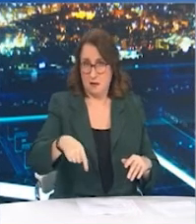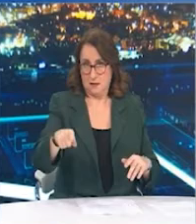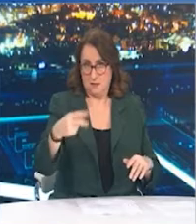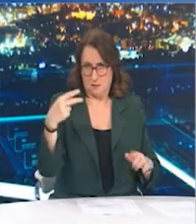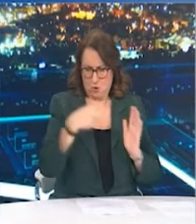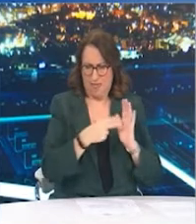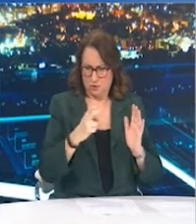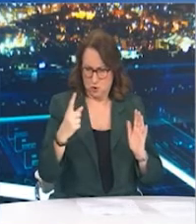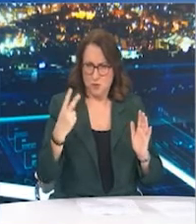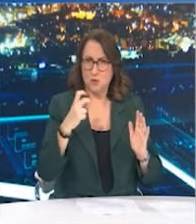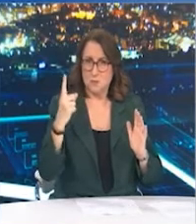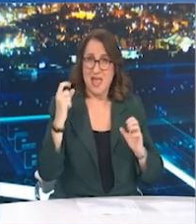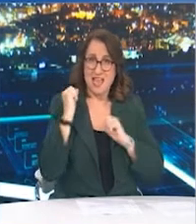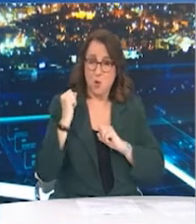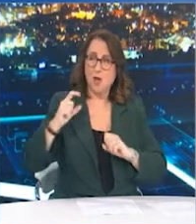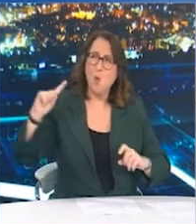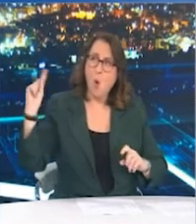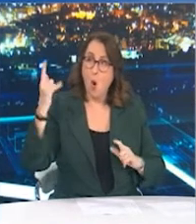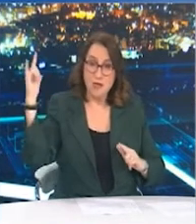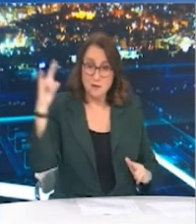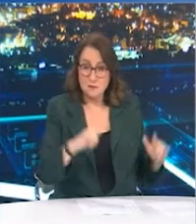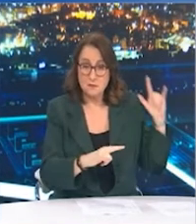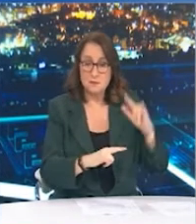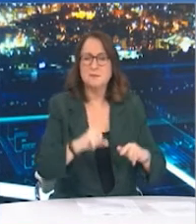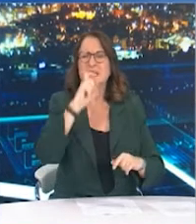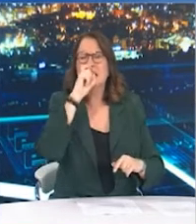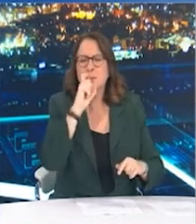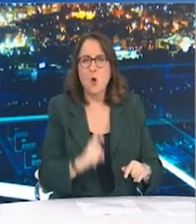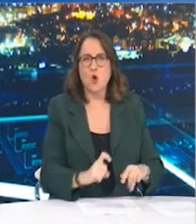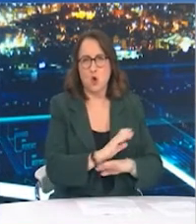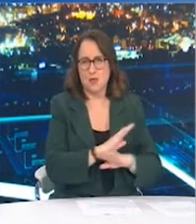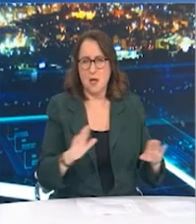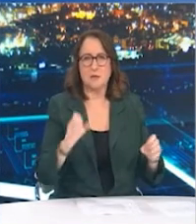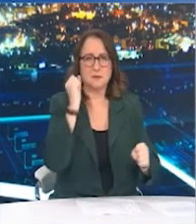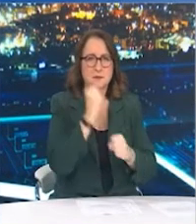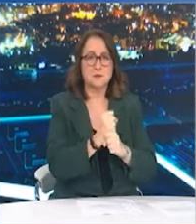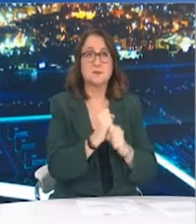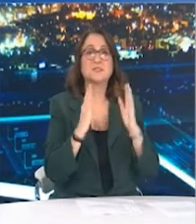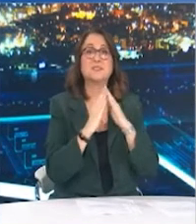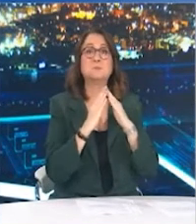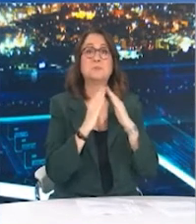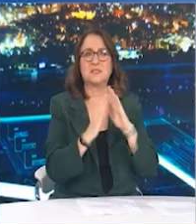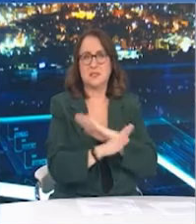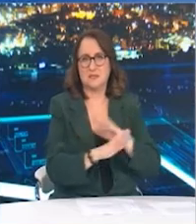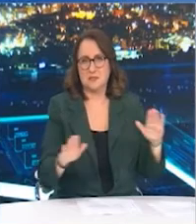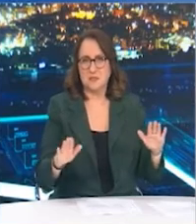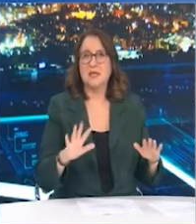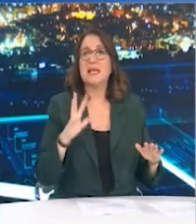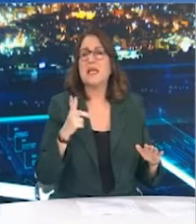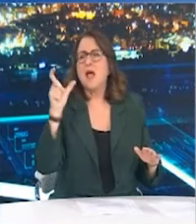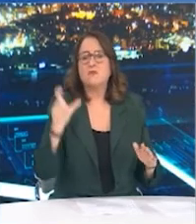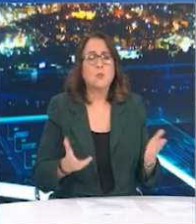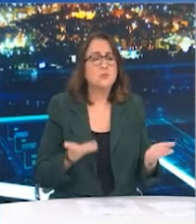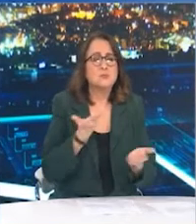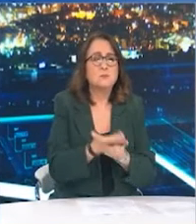και των κρατών μελών της Ευρωπαϊκής Ένωσης, υπόκειται σε υποχρεωτικό προληπτικό περιορισμό κατοίκων ή στον τόπο προσωρινής διαμονής που δηλώνεται στη